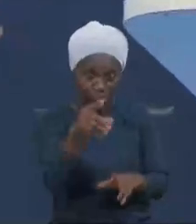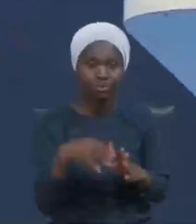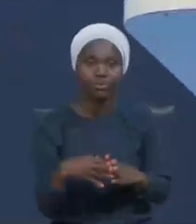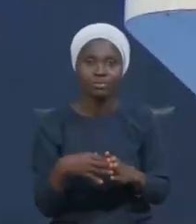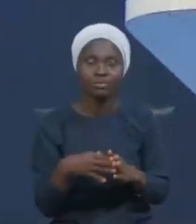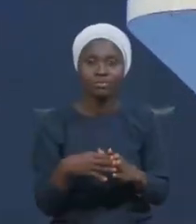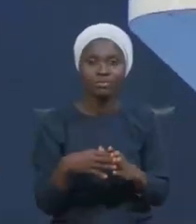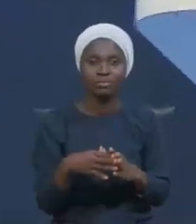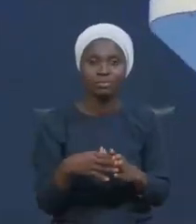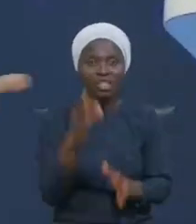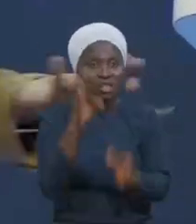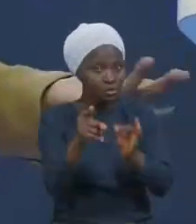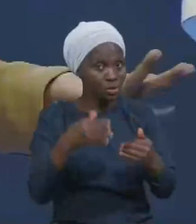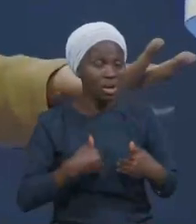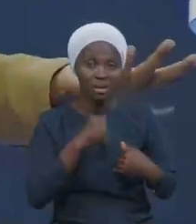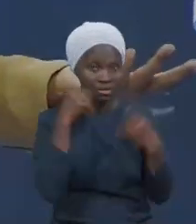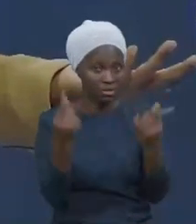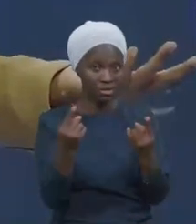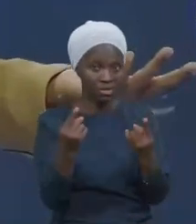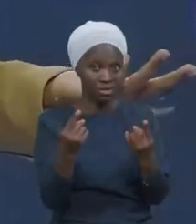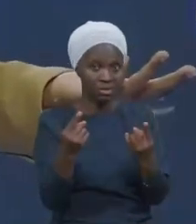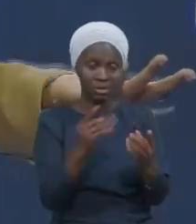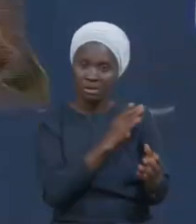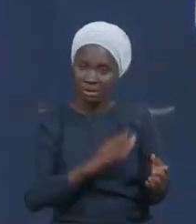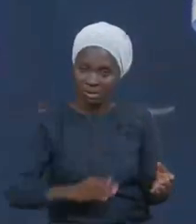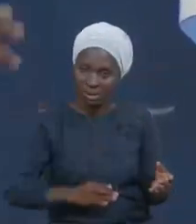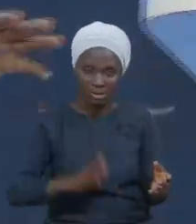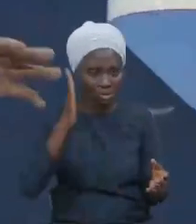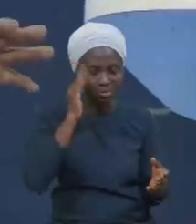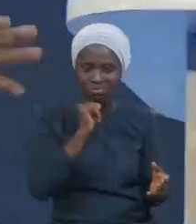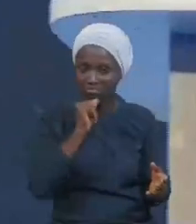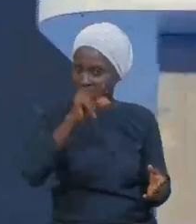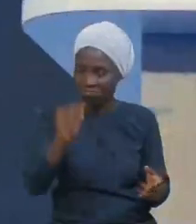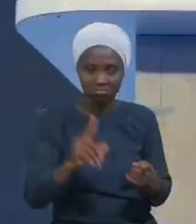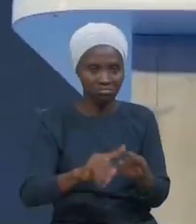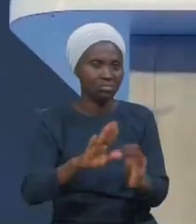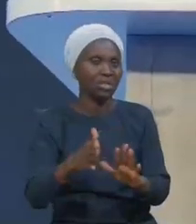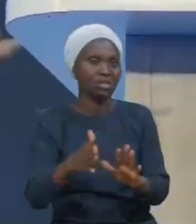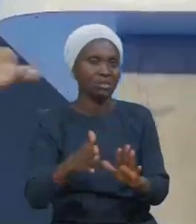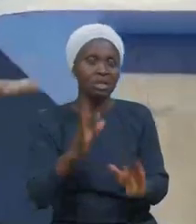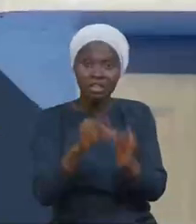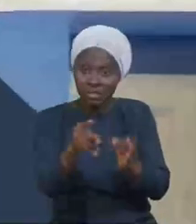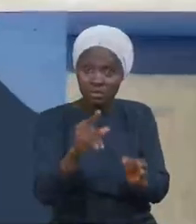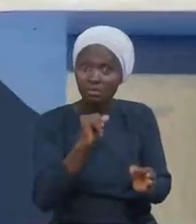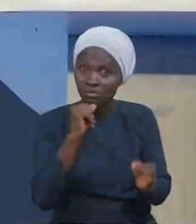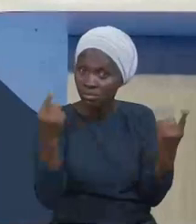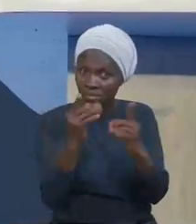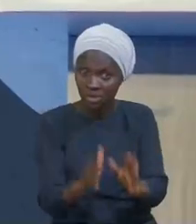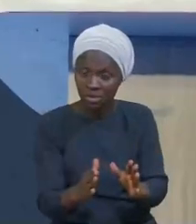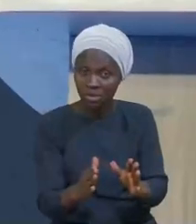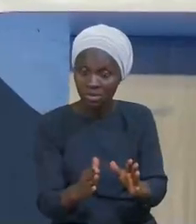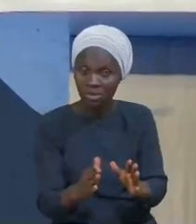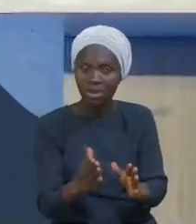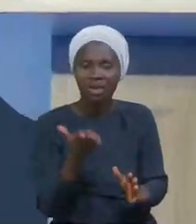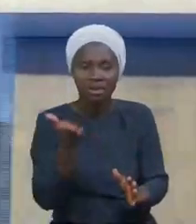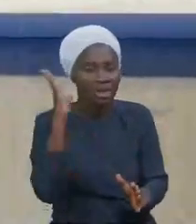péché, Christ ne serait pas mort. Si vous n'êtes pas un pécheur, il n'y aura pas un